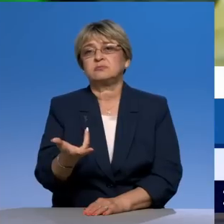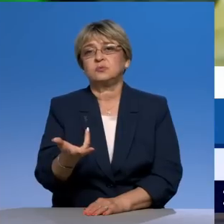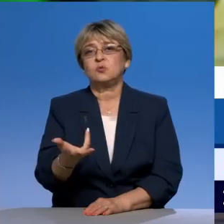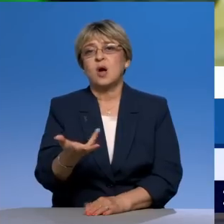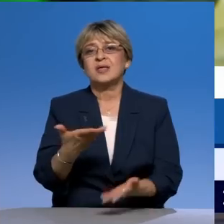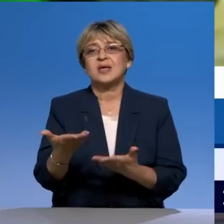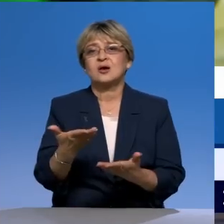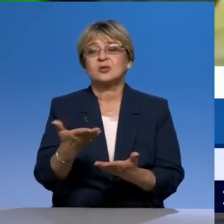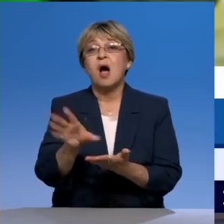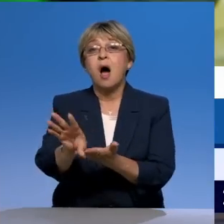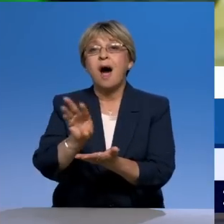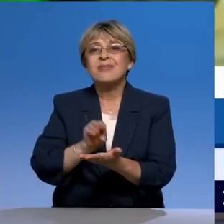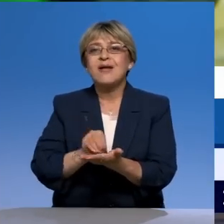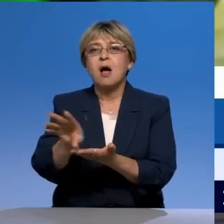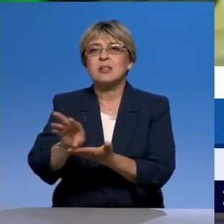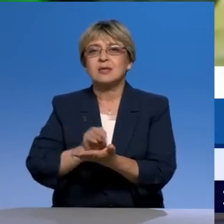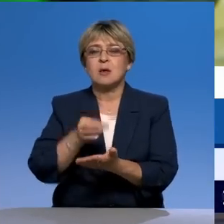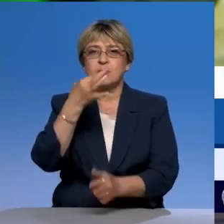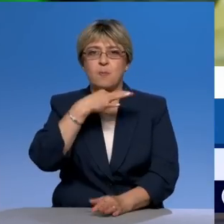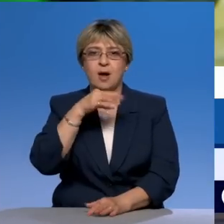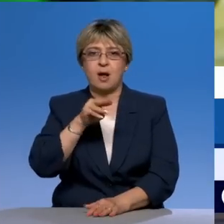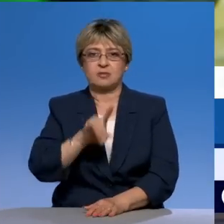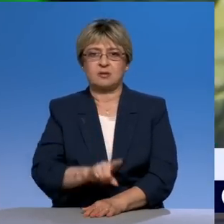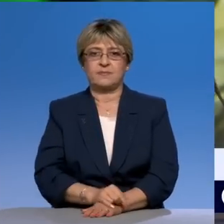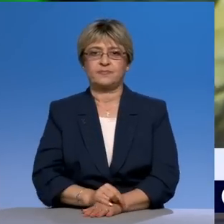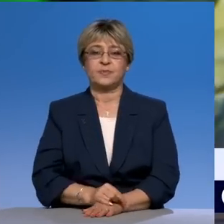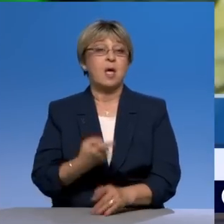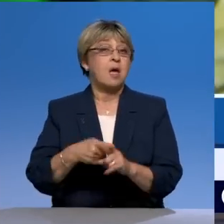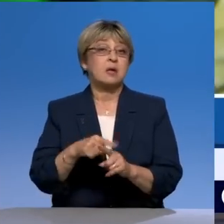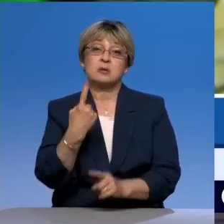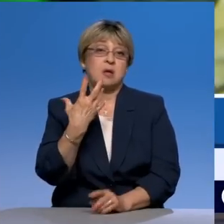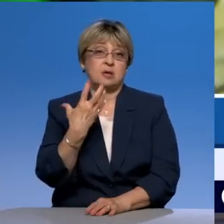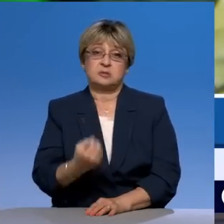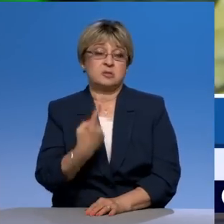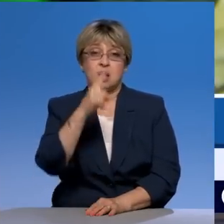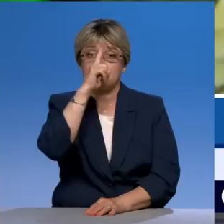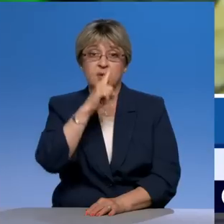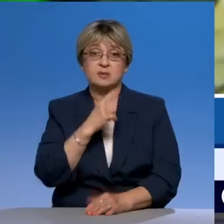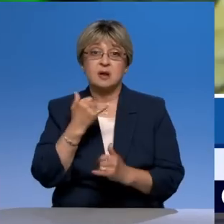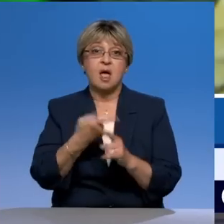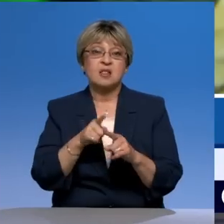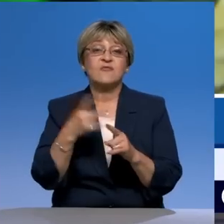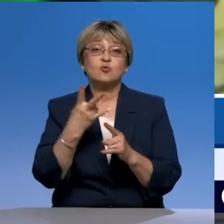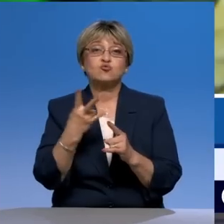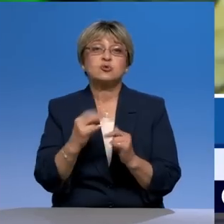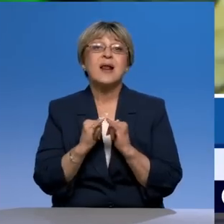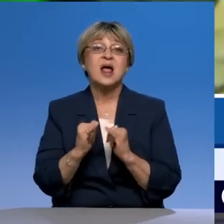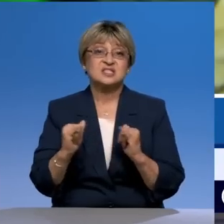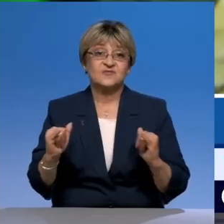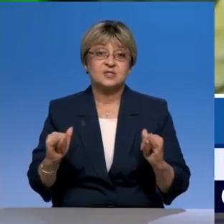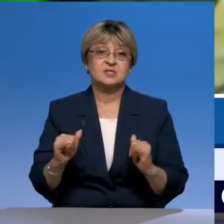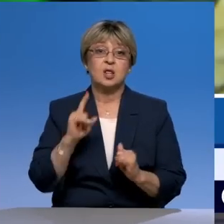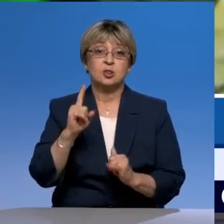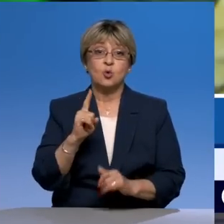таких аналогов препаратов. И вся, ну, это понятно, что это не один день, это не один месяц, для этого нужно развитие. Но, тем не менее, заявок